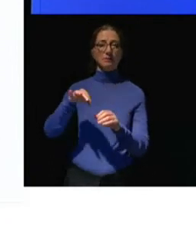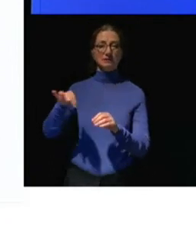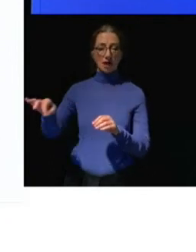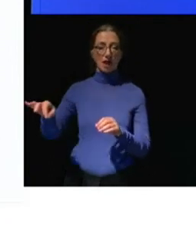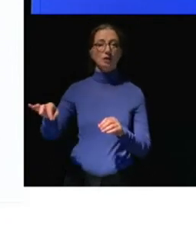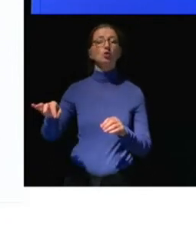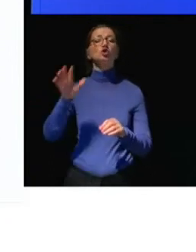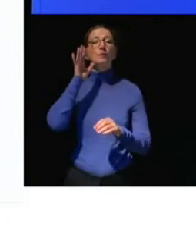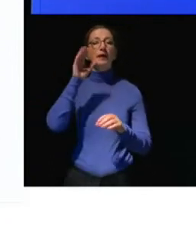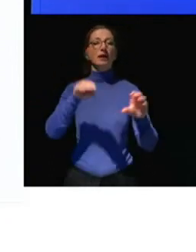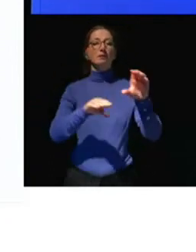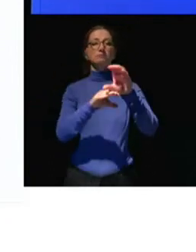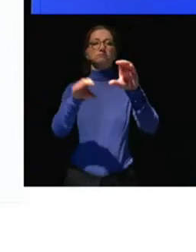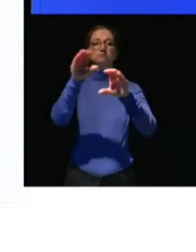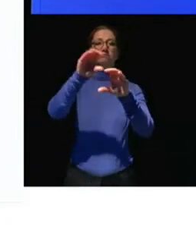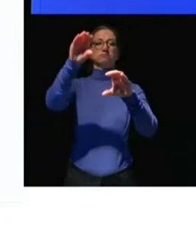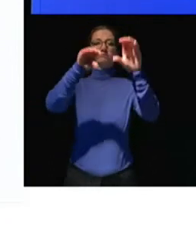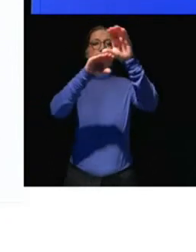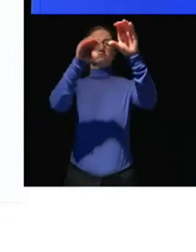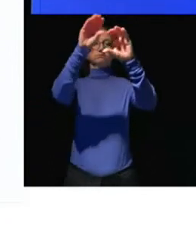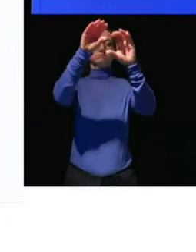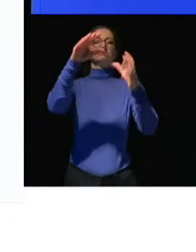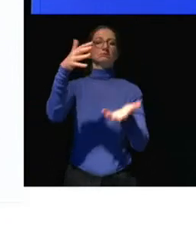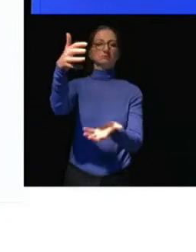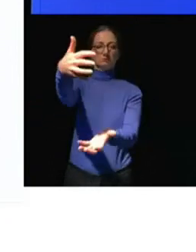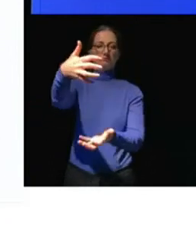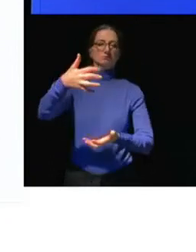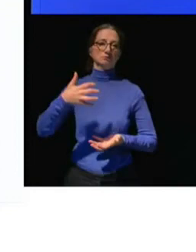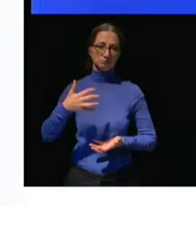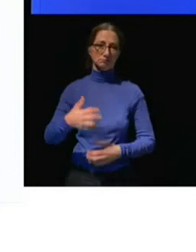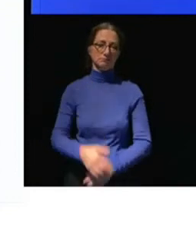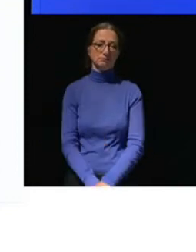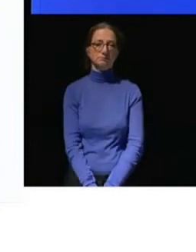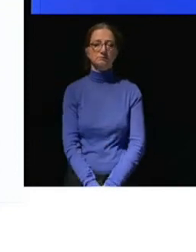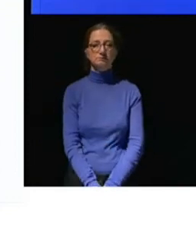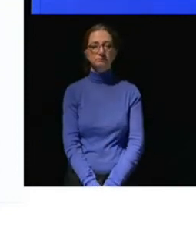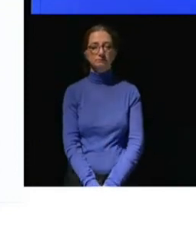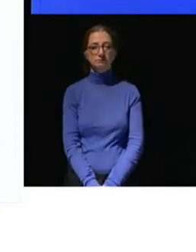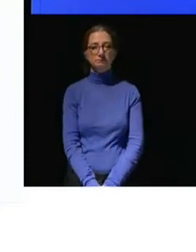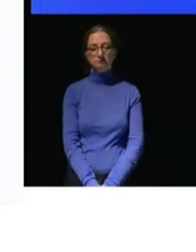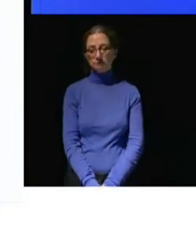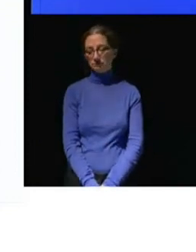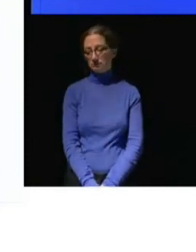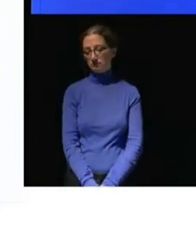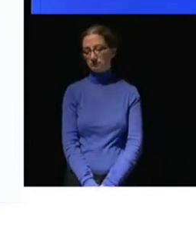die sich dann zusammen addieren, dass man höhere Rentenansprüche im Alter hat.